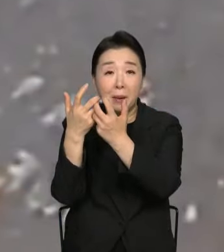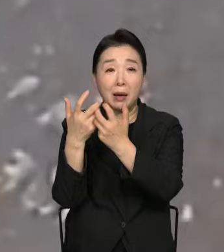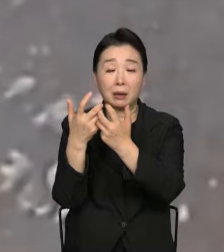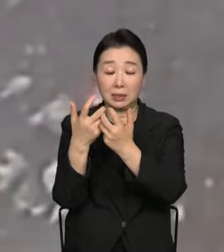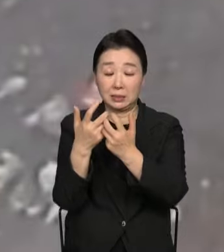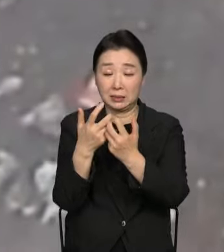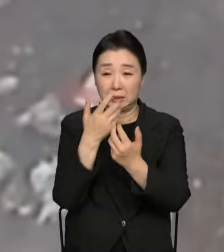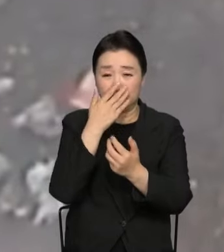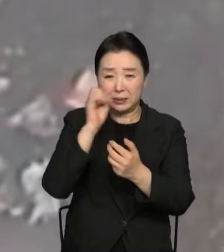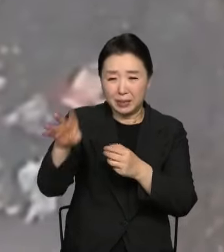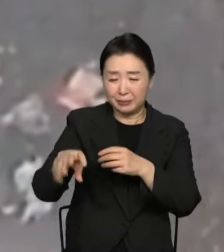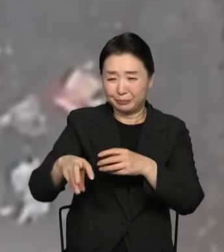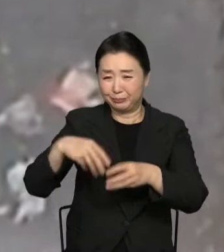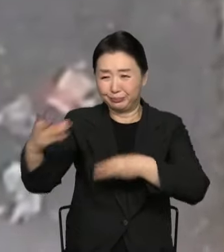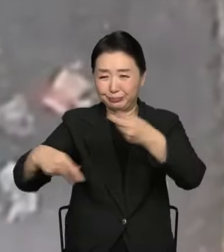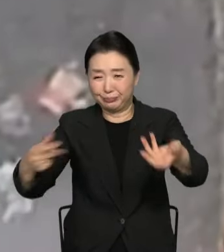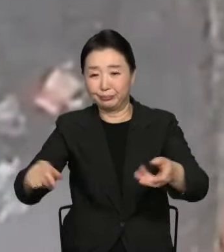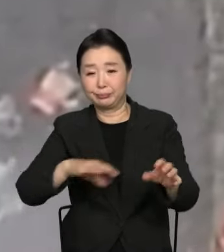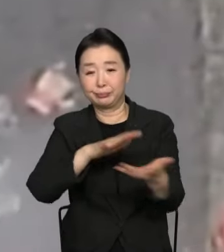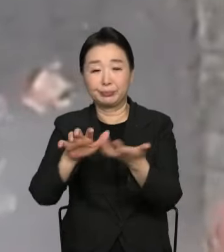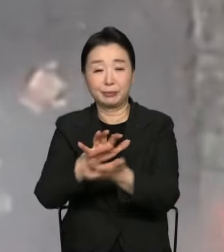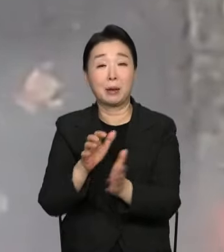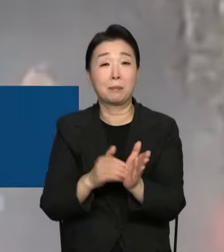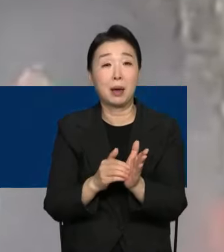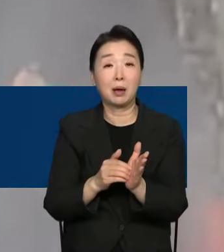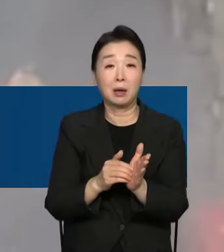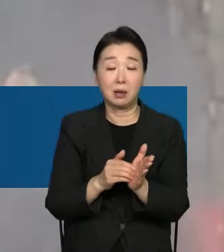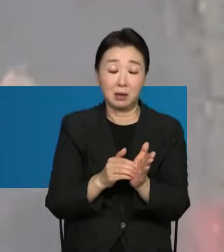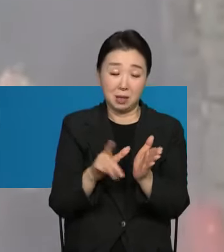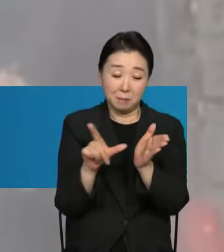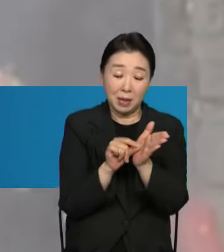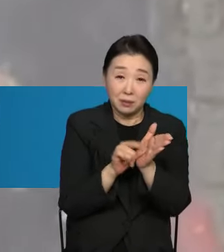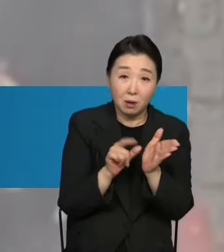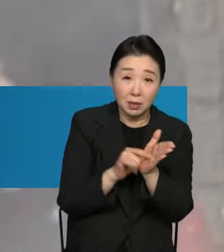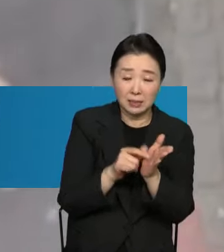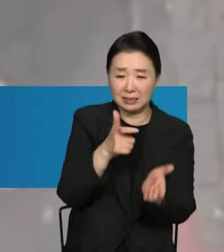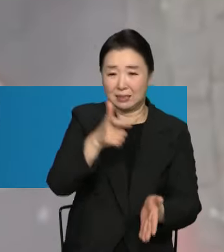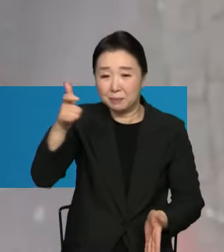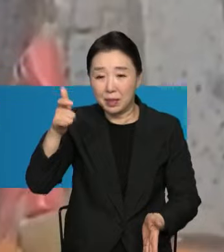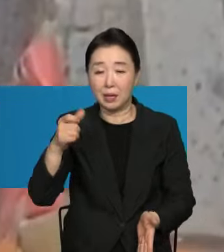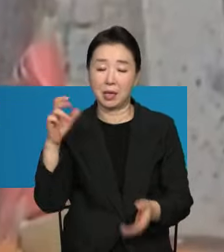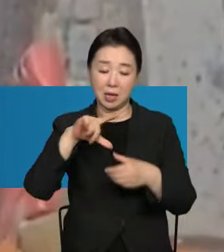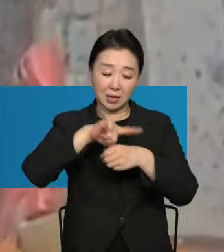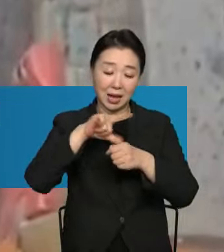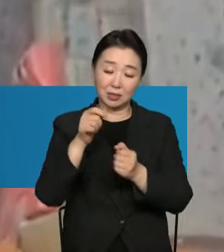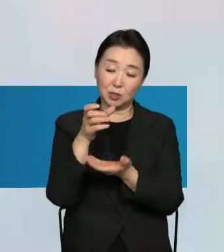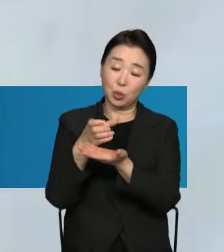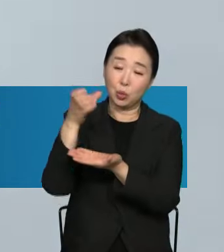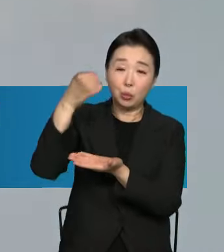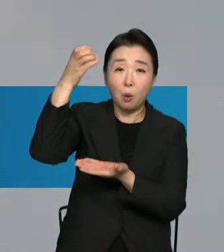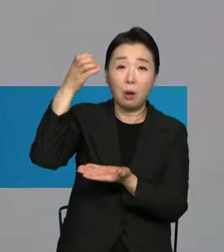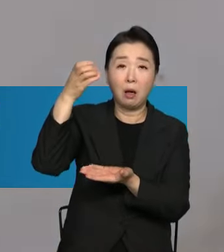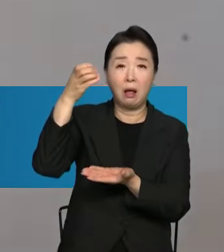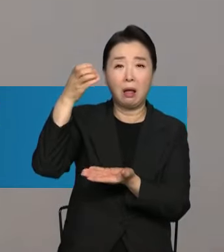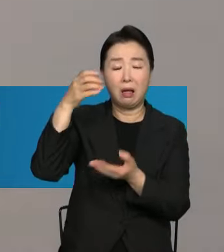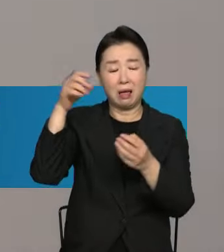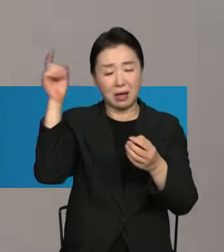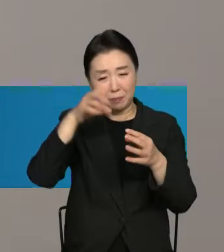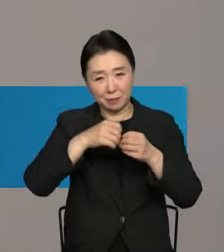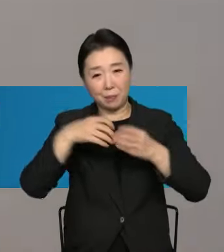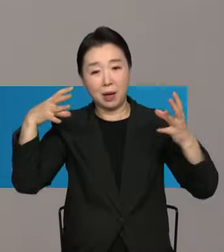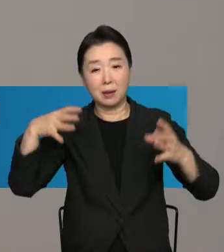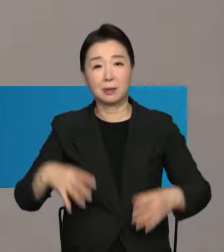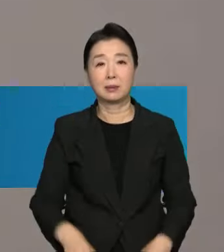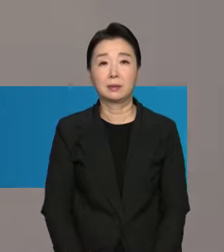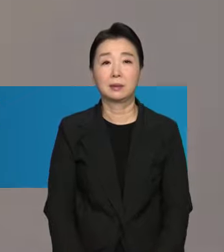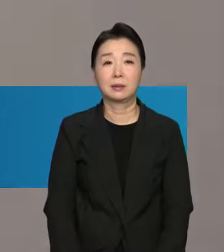바닥에 내팽개쳐졌습니다. 쓰레기통 속에 배터리나 스프레이통, 가스통 같은 인화성 물질이 갑자기 폭발한